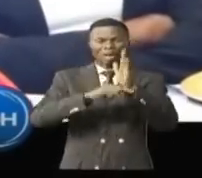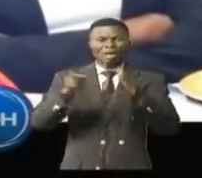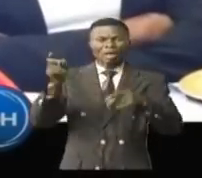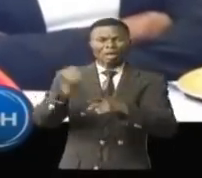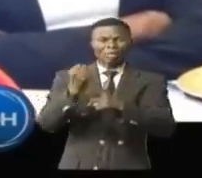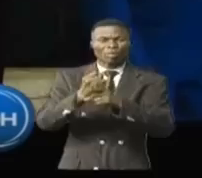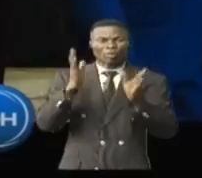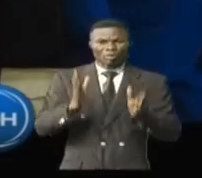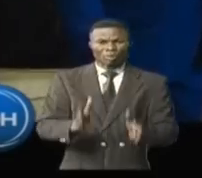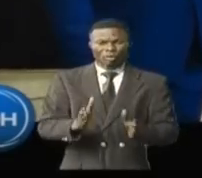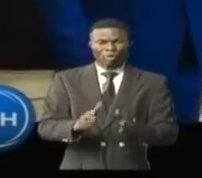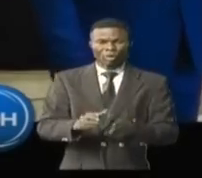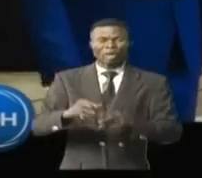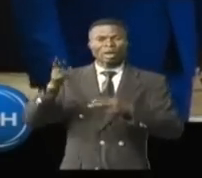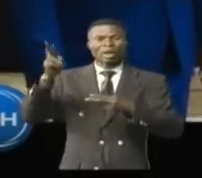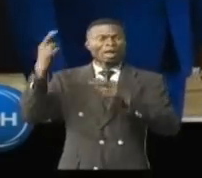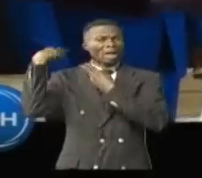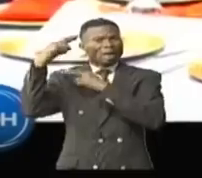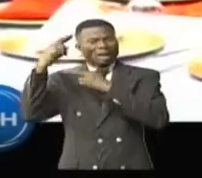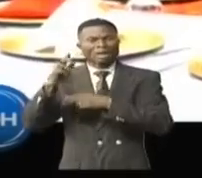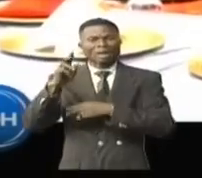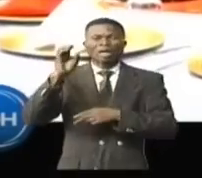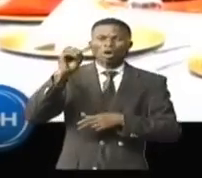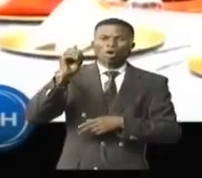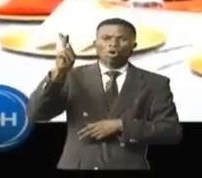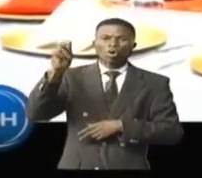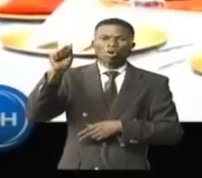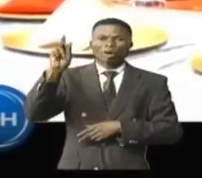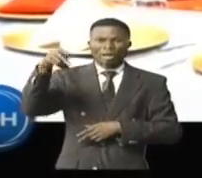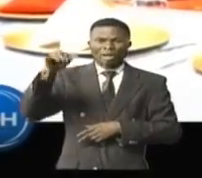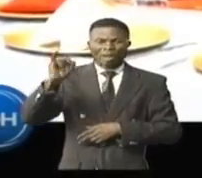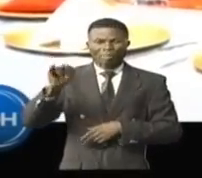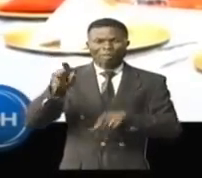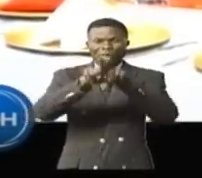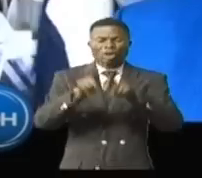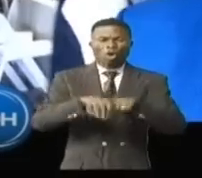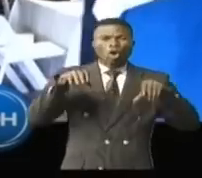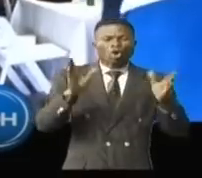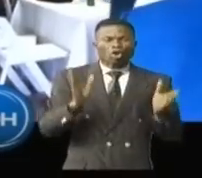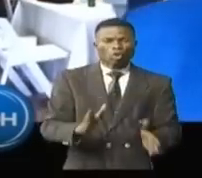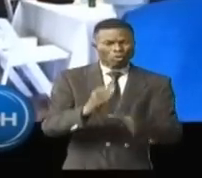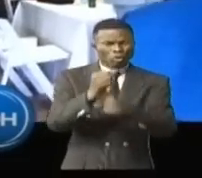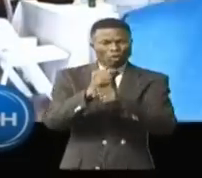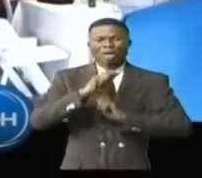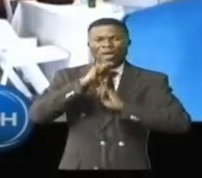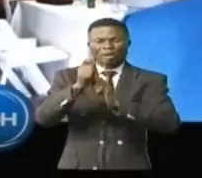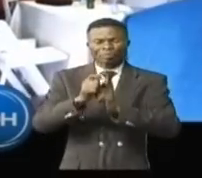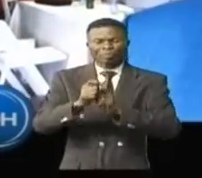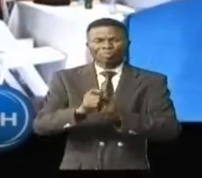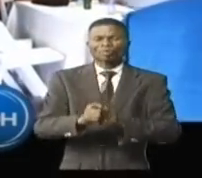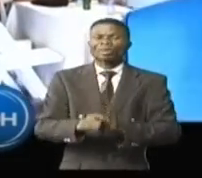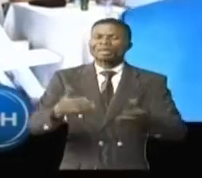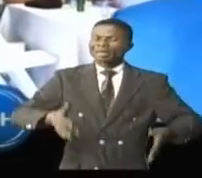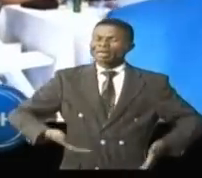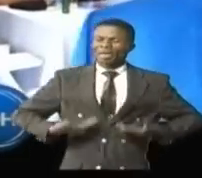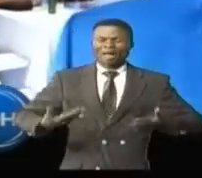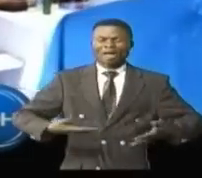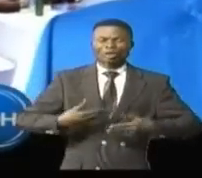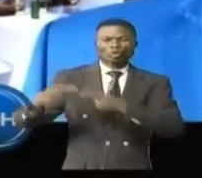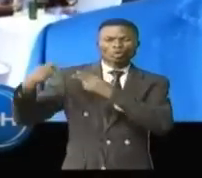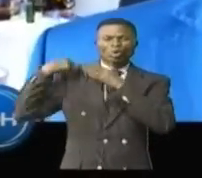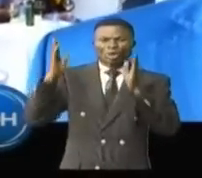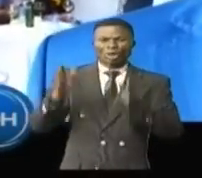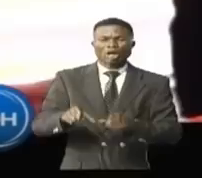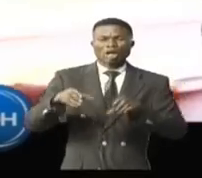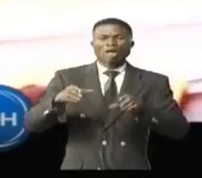professionnel, la radio Okapi et d'autres Congolais. Surtout un sentiment de responsabilité en tant que